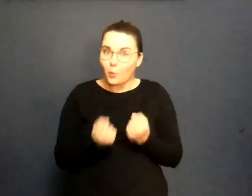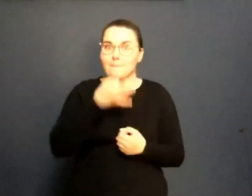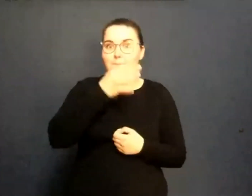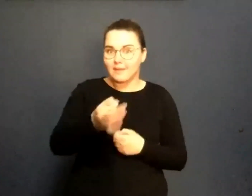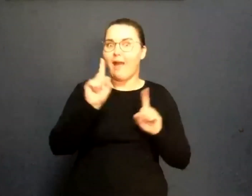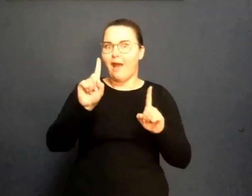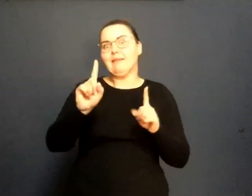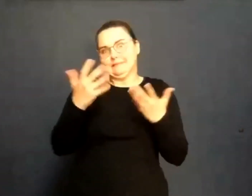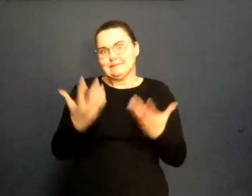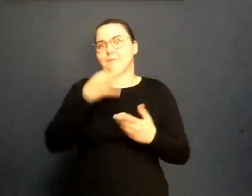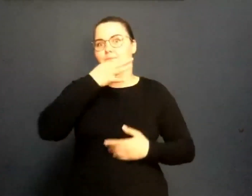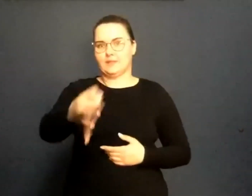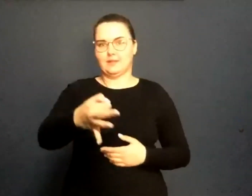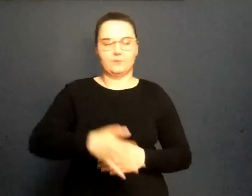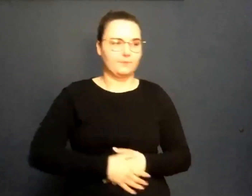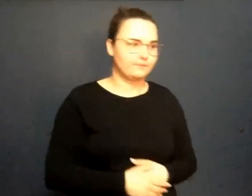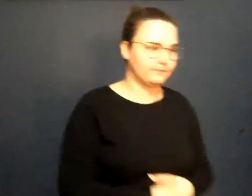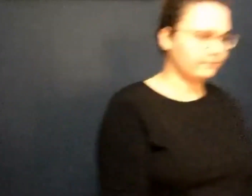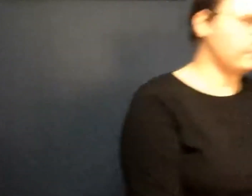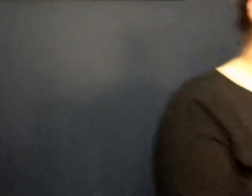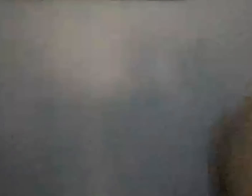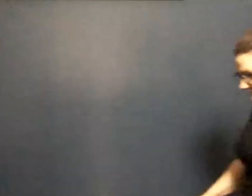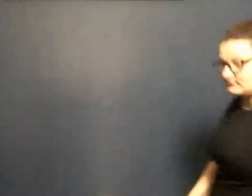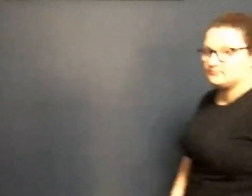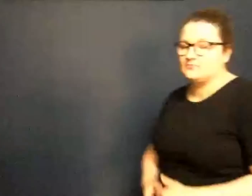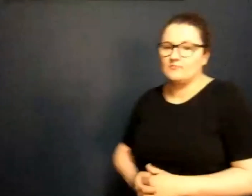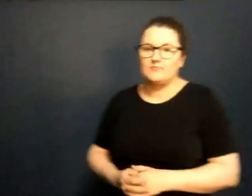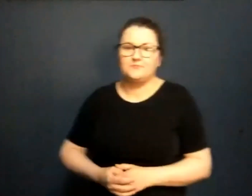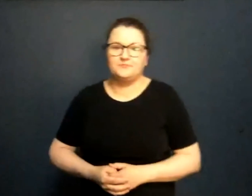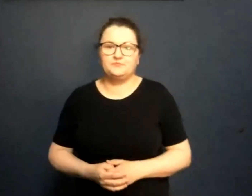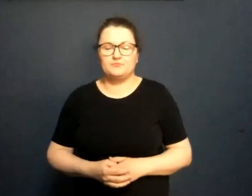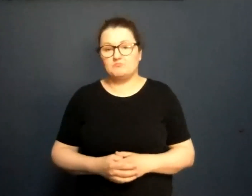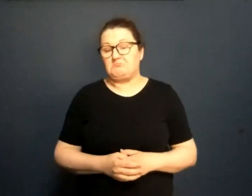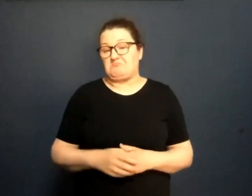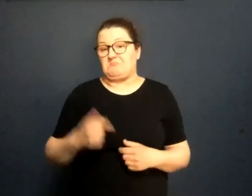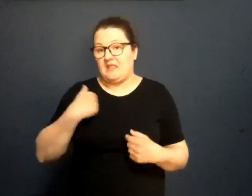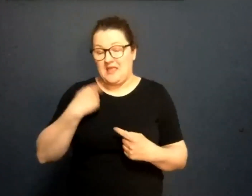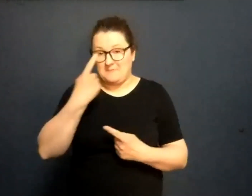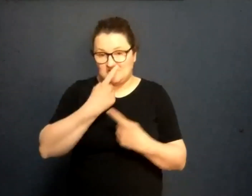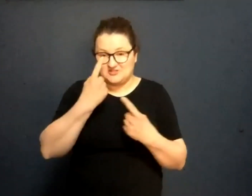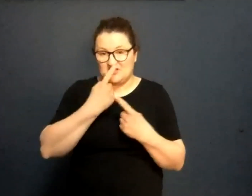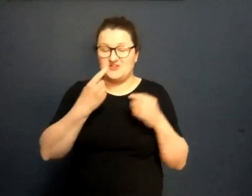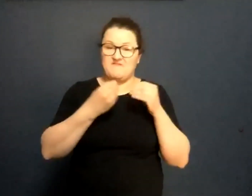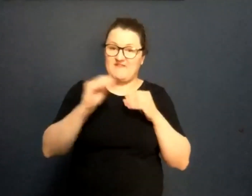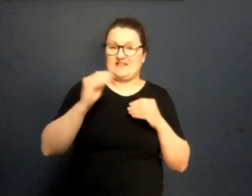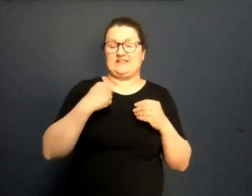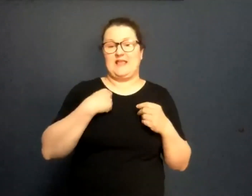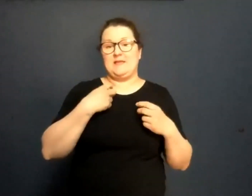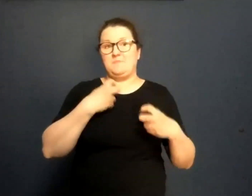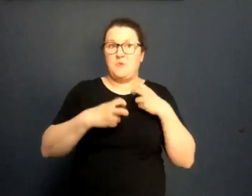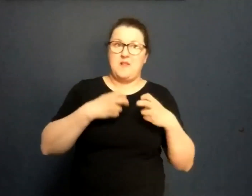Znaczy to jest tak, myślę, że więcej oporów ja miałam jako